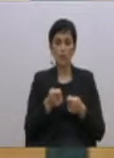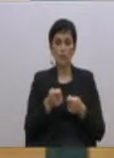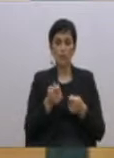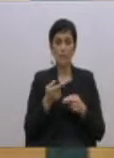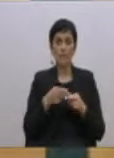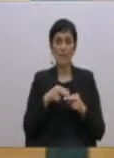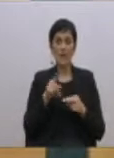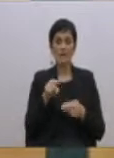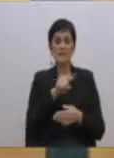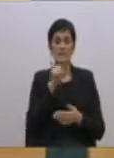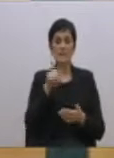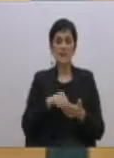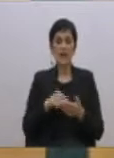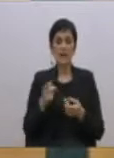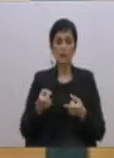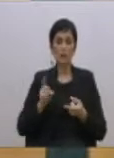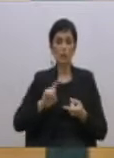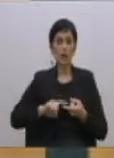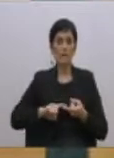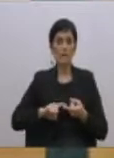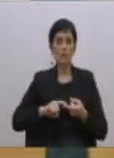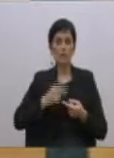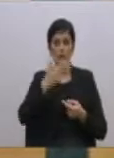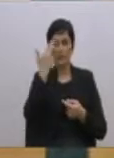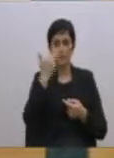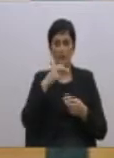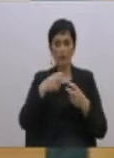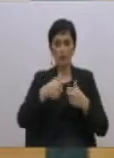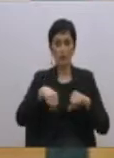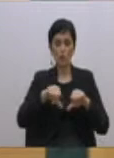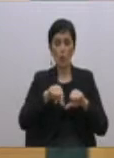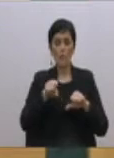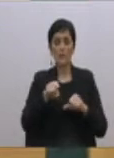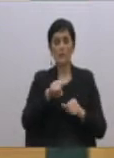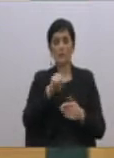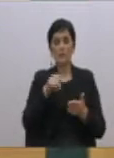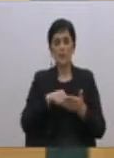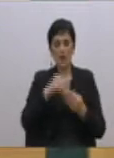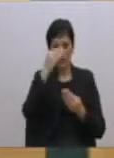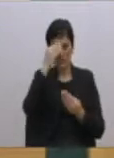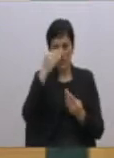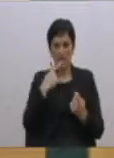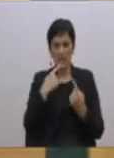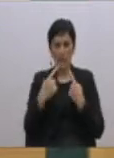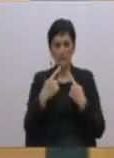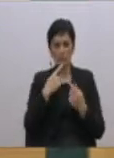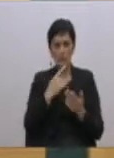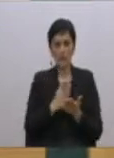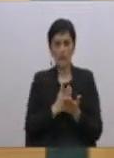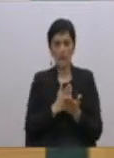Este atât de greu ca și de ba Veneția Comisia să facă când dacă avșirea bine avșirea liaps.